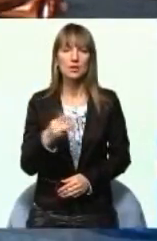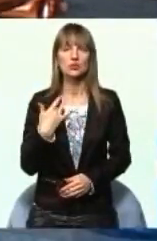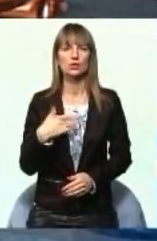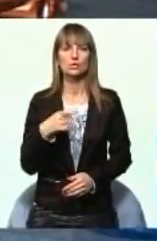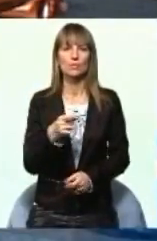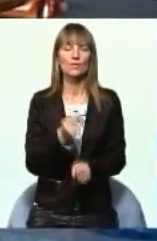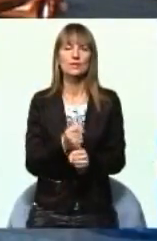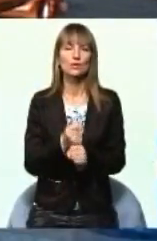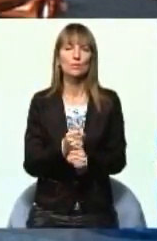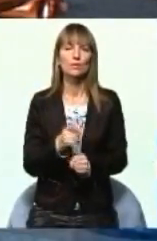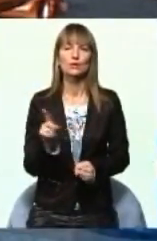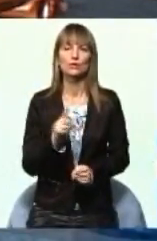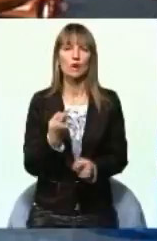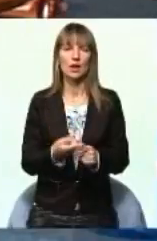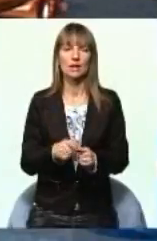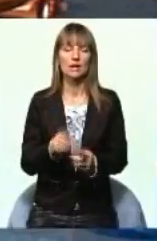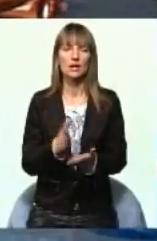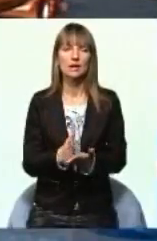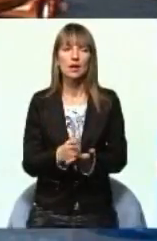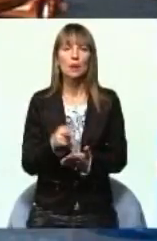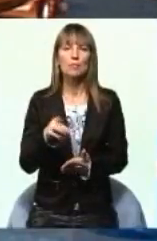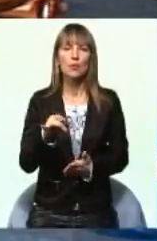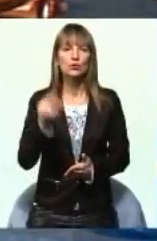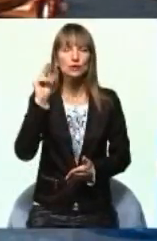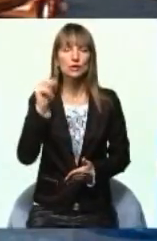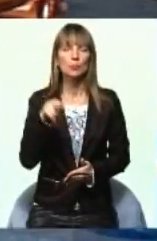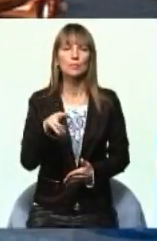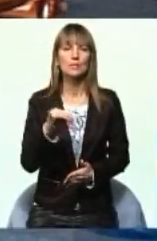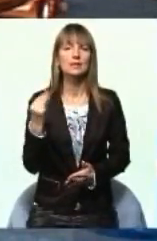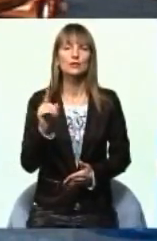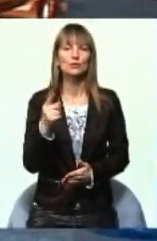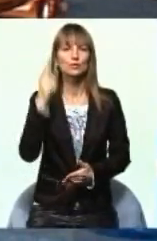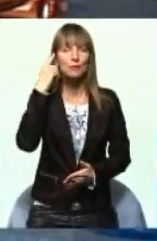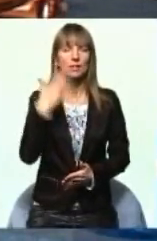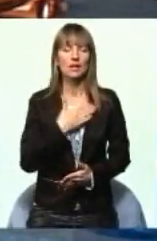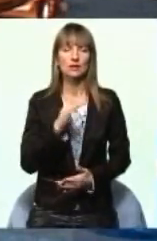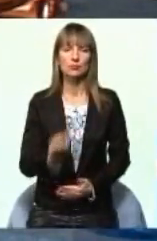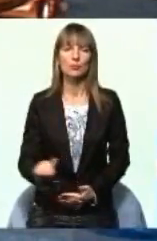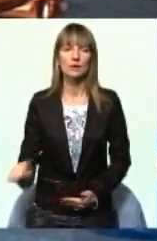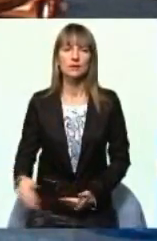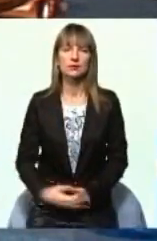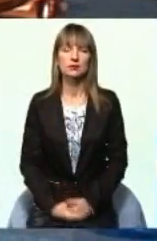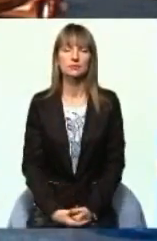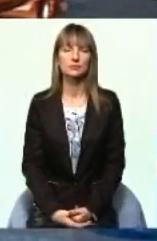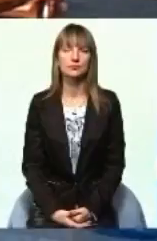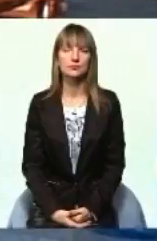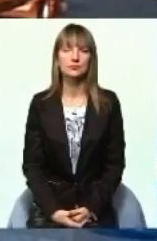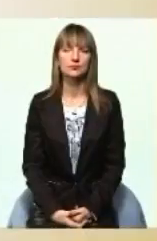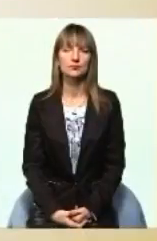створили і що воно собою уявляє? Ну, а про число пі цікаво, що думають наша малеча?